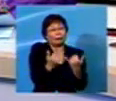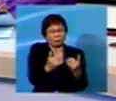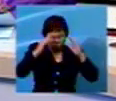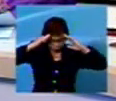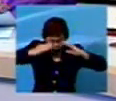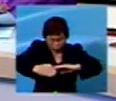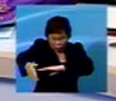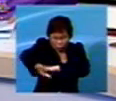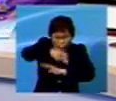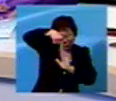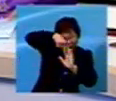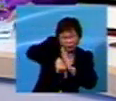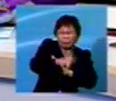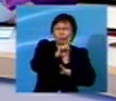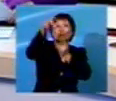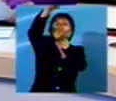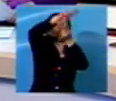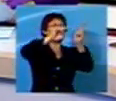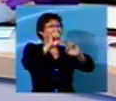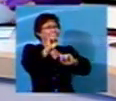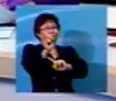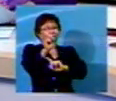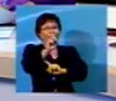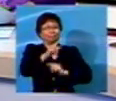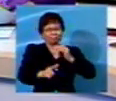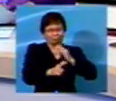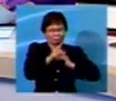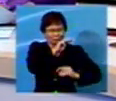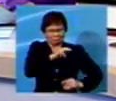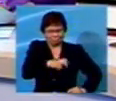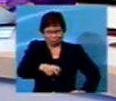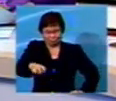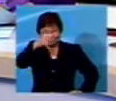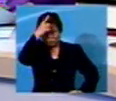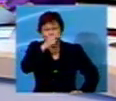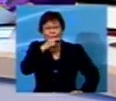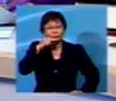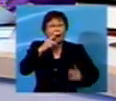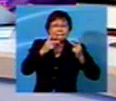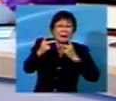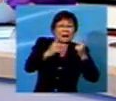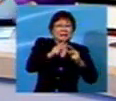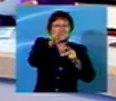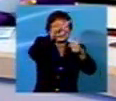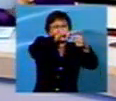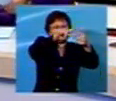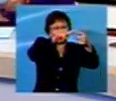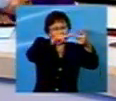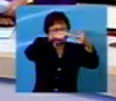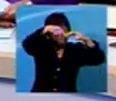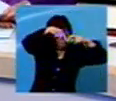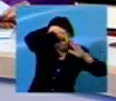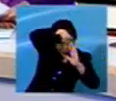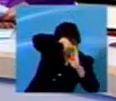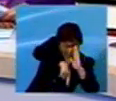laut dalam dan bukannya di udara pemangku menteri pengangkutan dat seramudin tunin Berk a perkara diinci